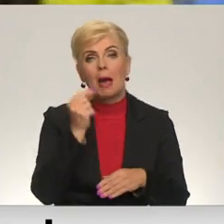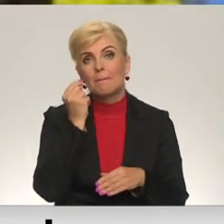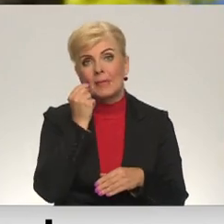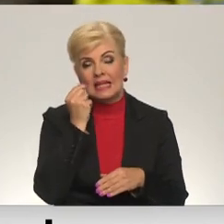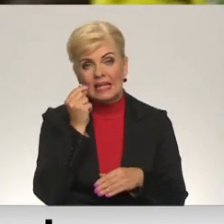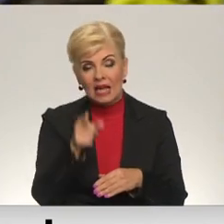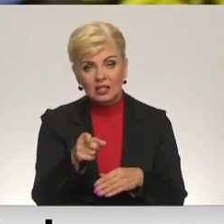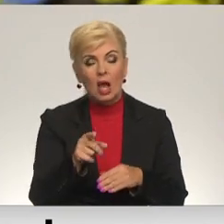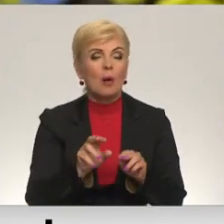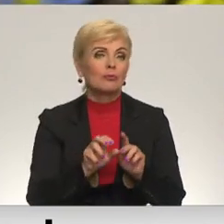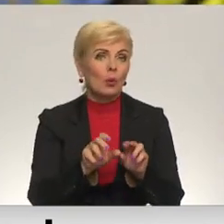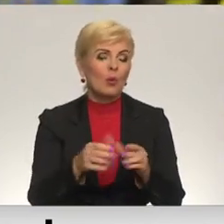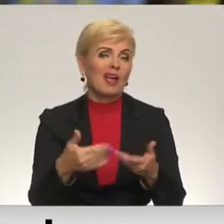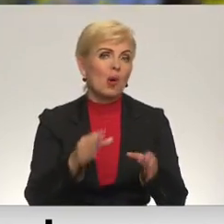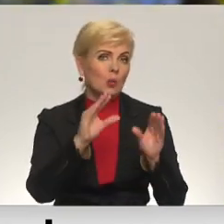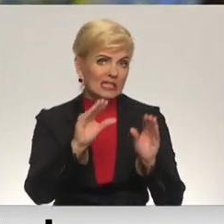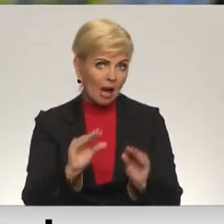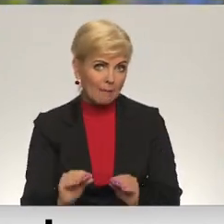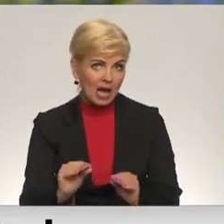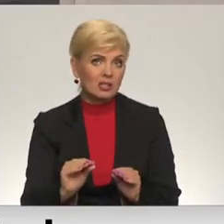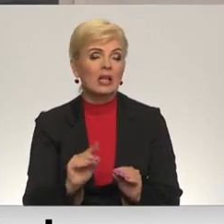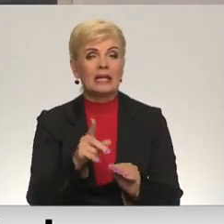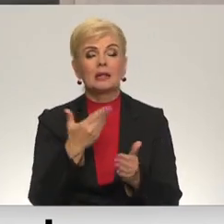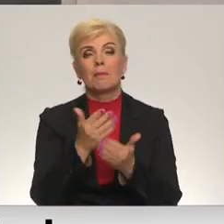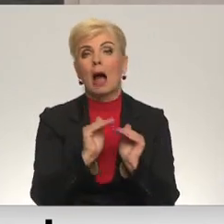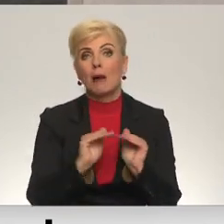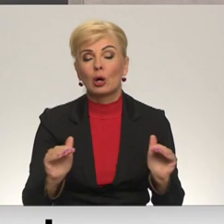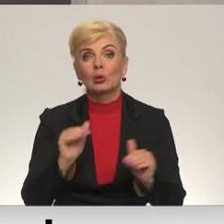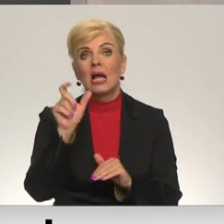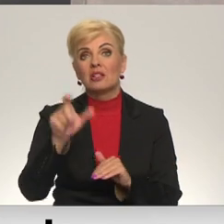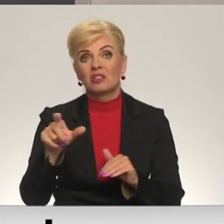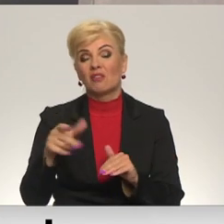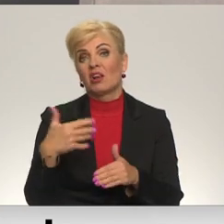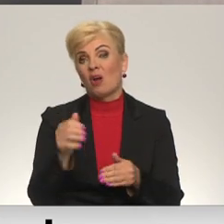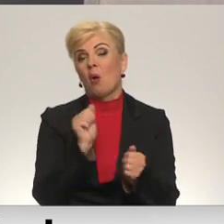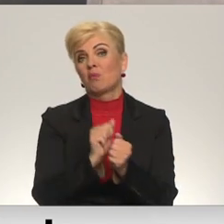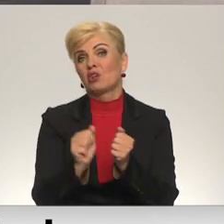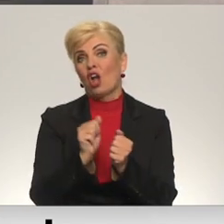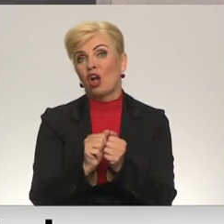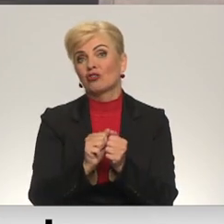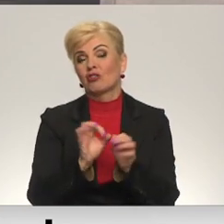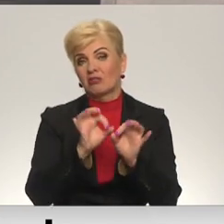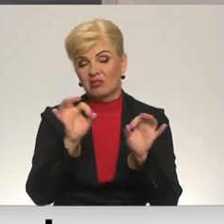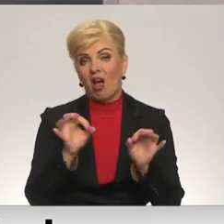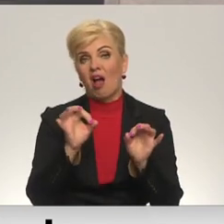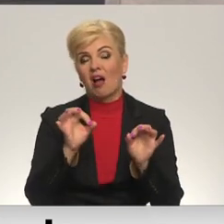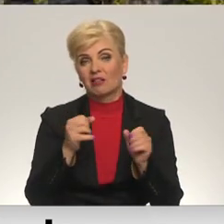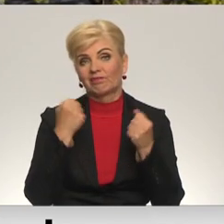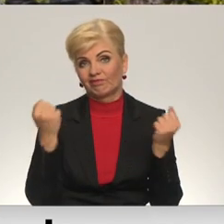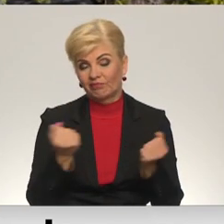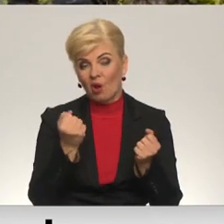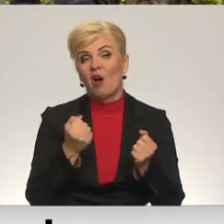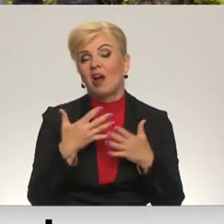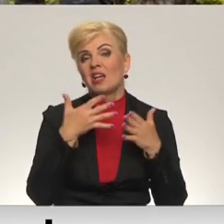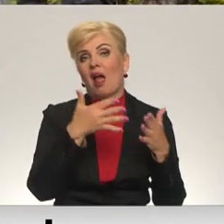tādas un vispār kukaiņi samazinās, ir pamatota, jo cilvēks intensīvāk darbojās, jo viņš vairāk ietekmē dabu.